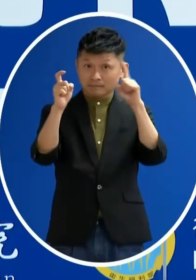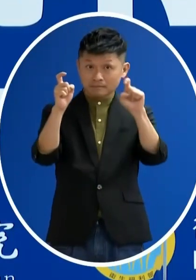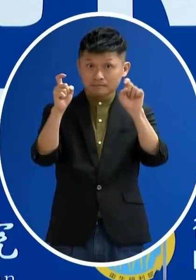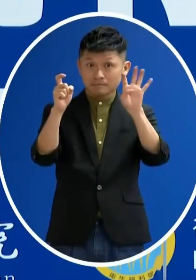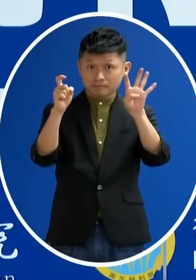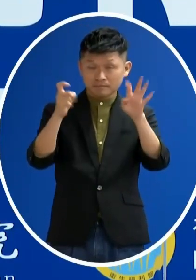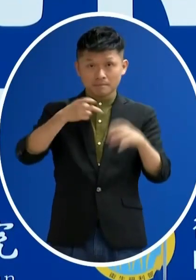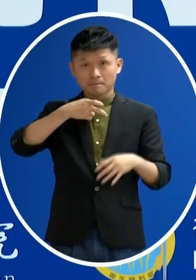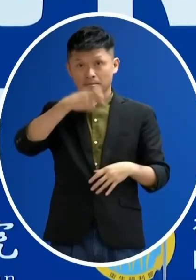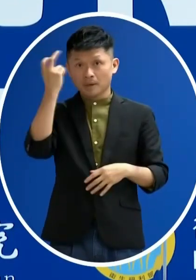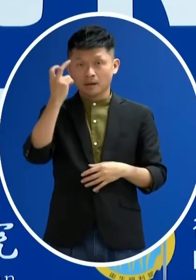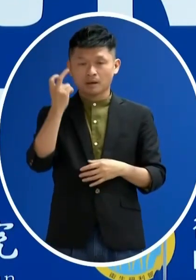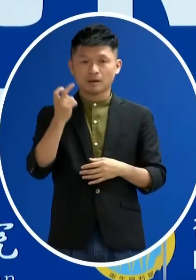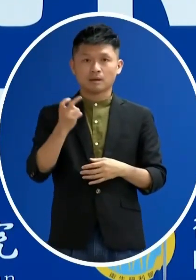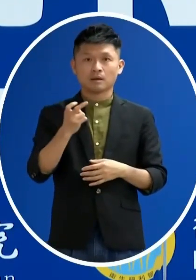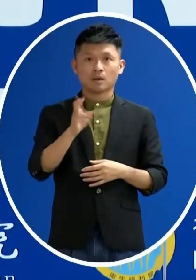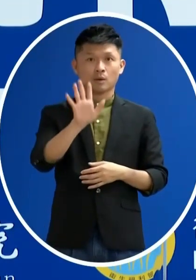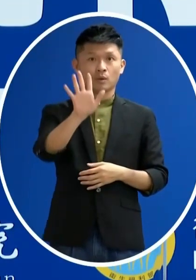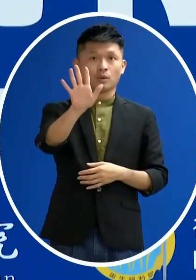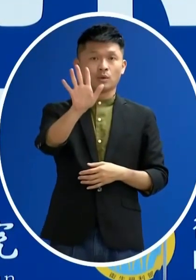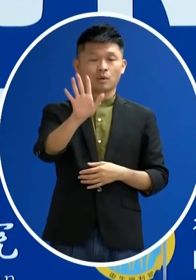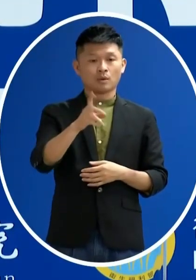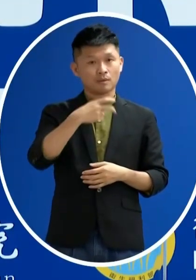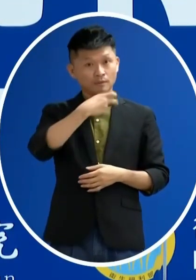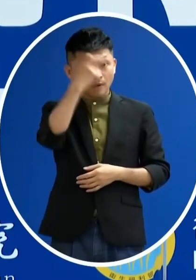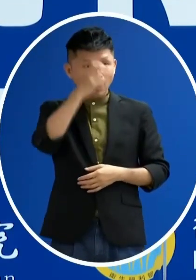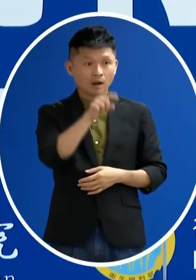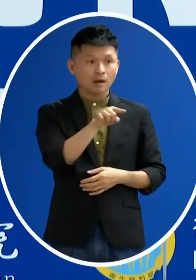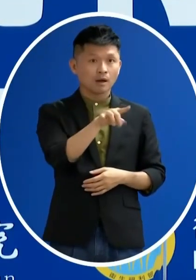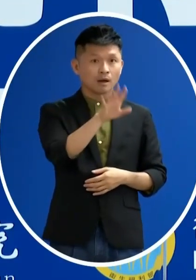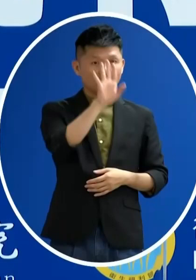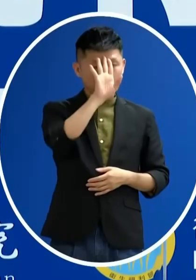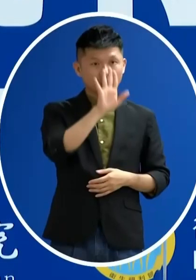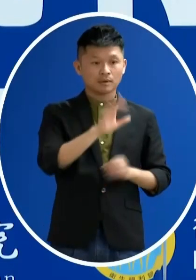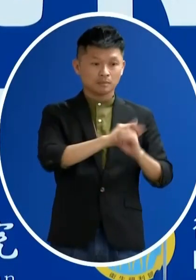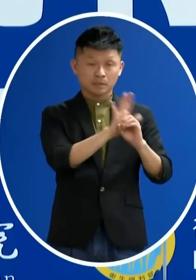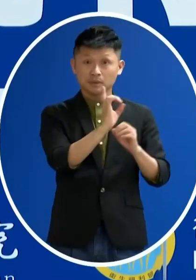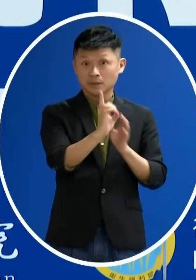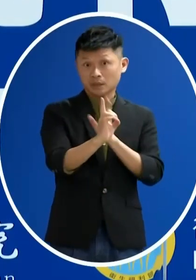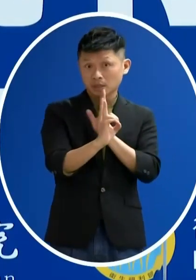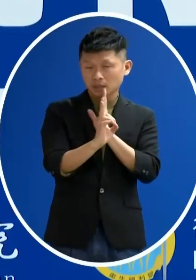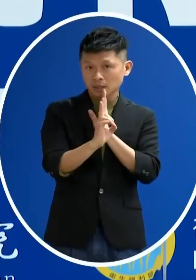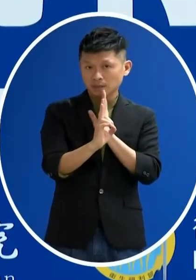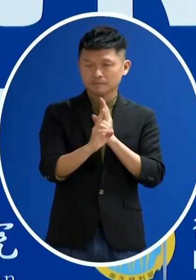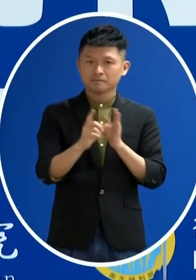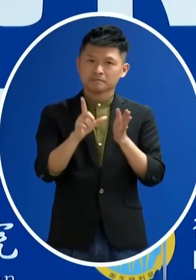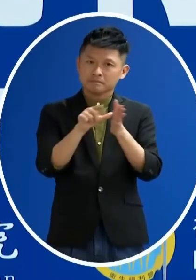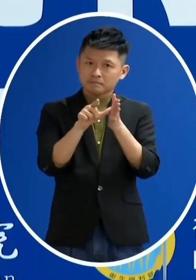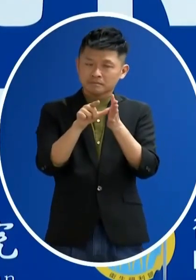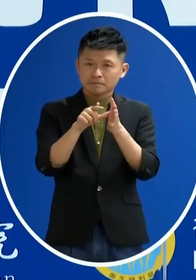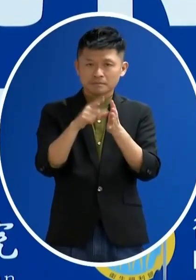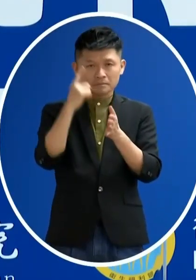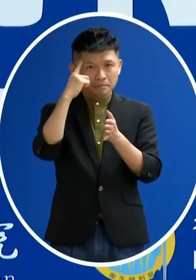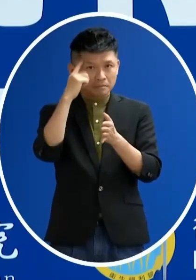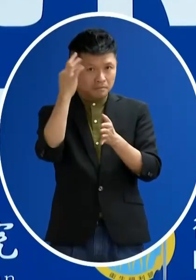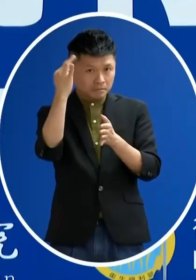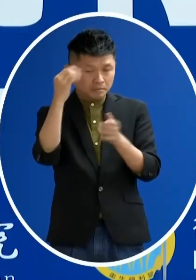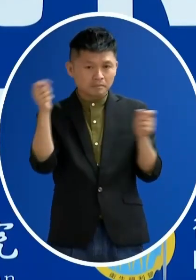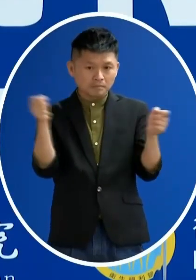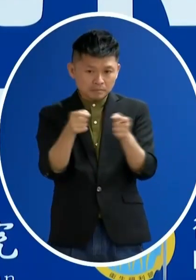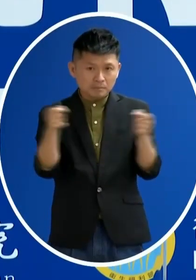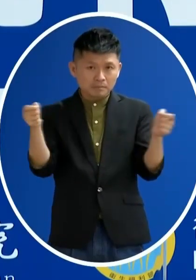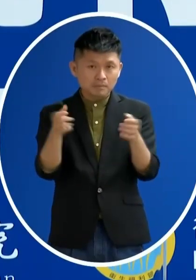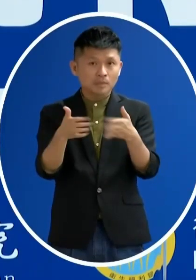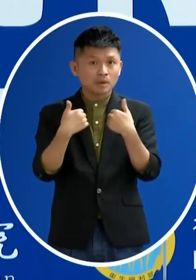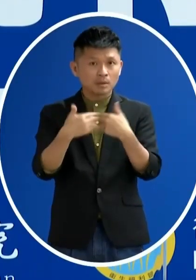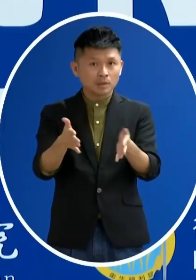们验到或者是有发病的这个 Delta 的个案，所以我想我们就这个要缩短这件事情来讲，还是要非常的